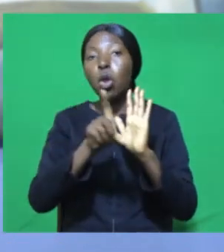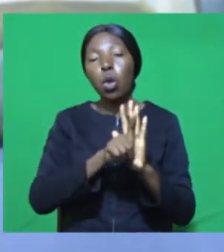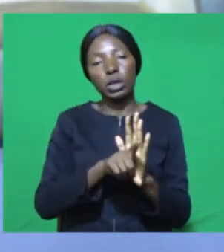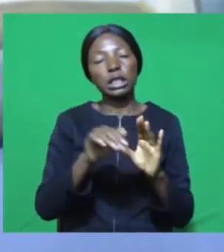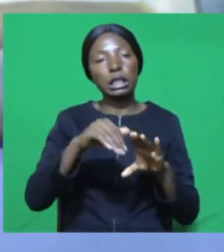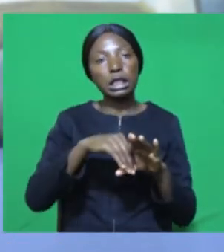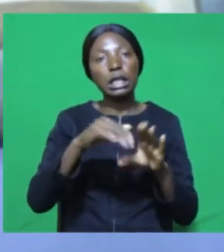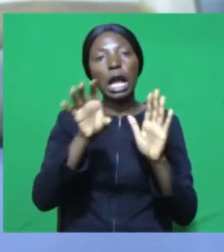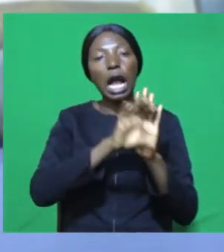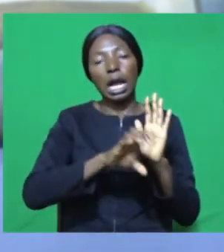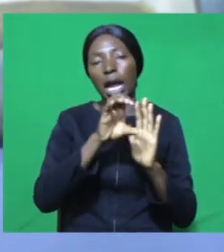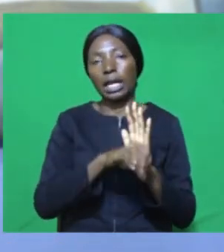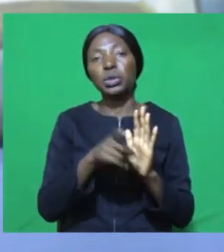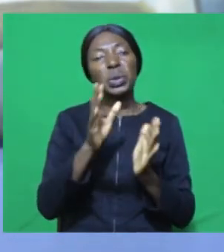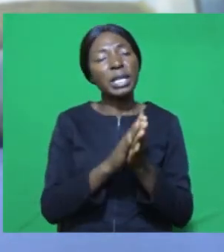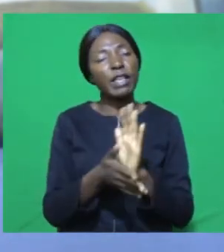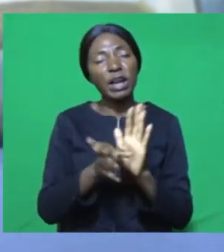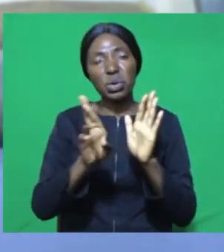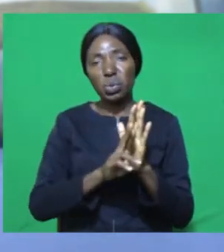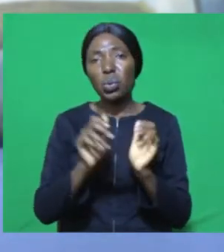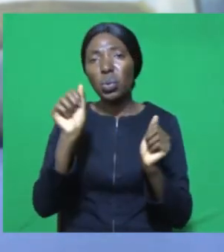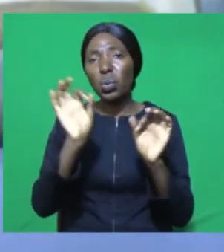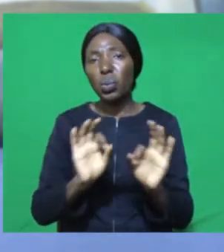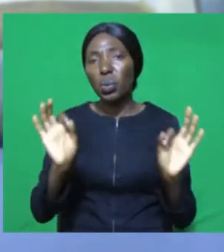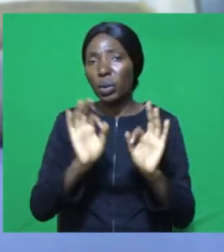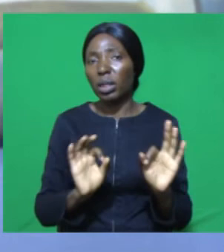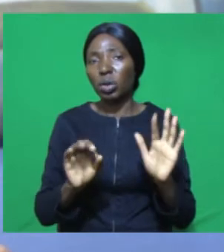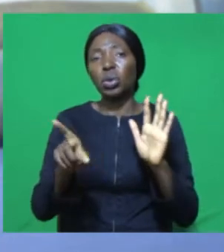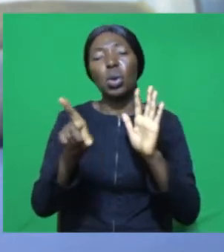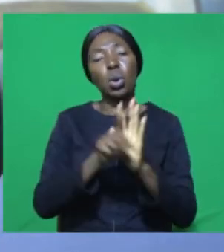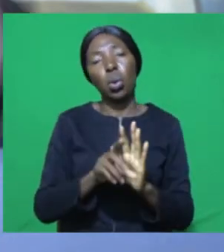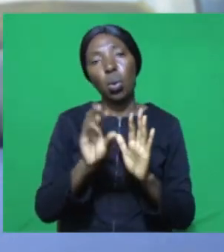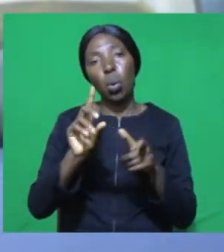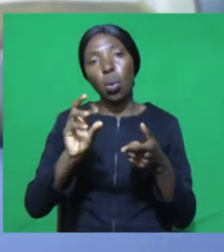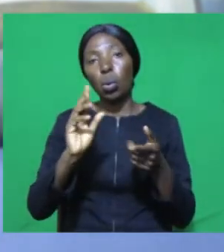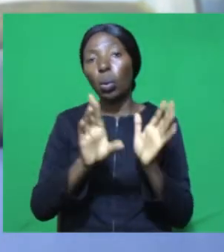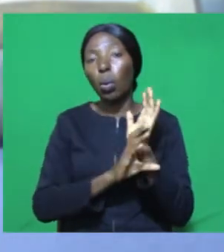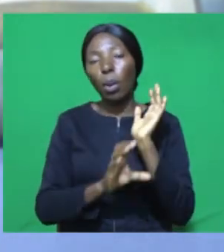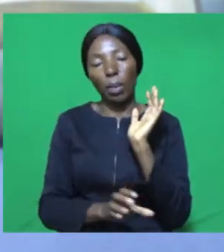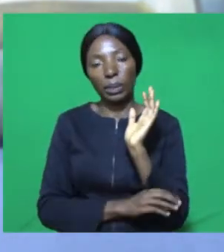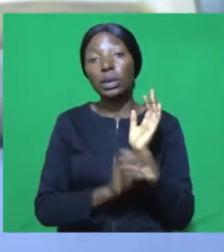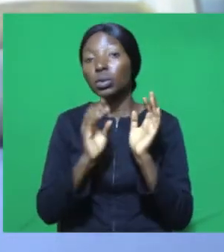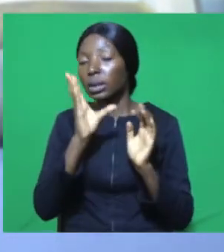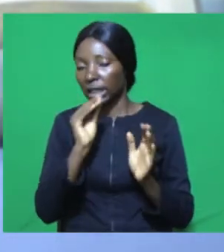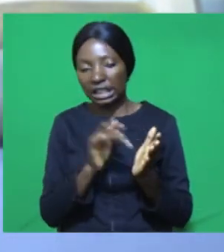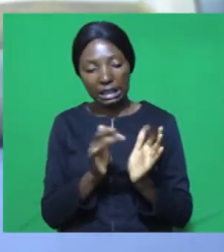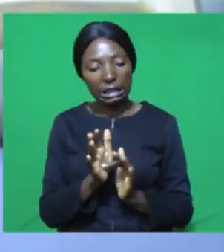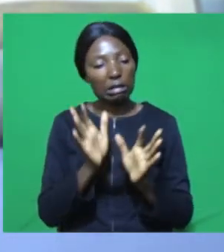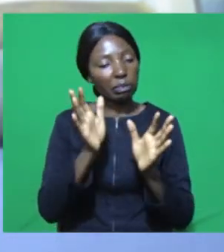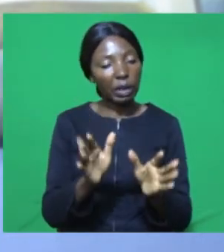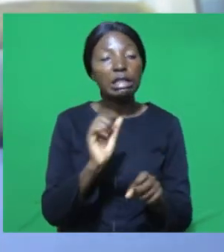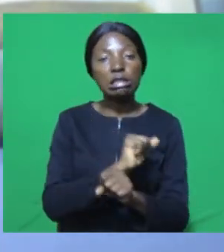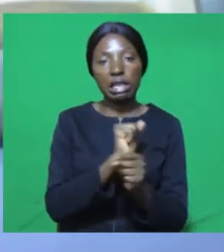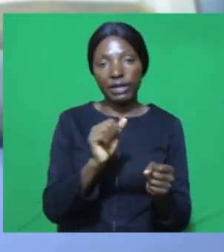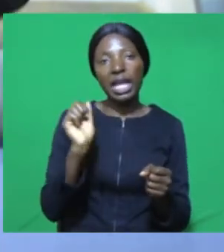hakuna mambo angatonge asina mitemo saka anofanira kunzi Jesu uyo